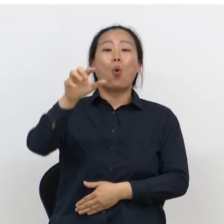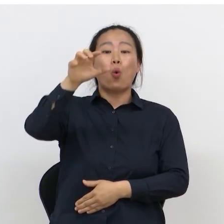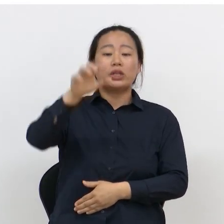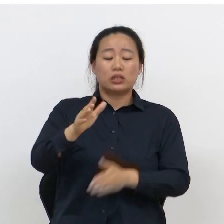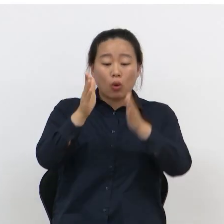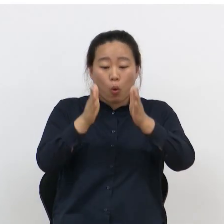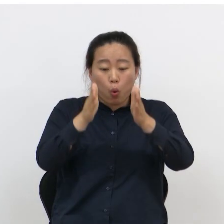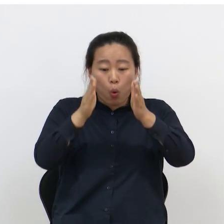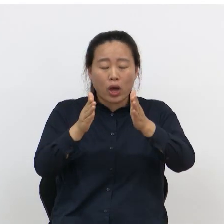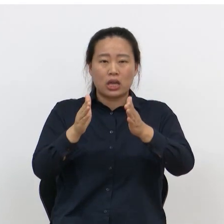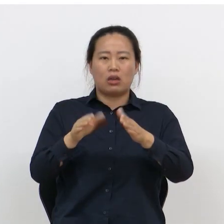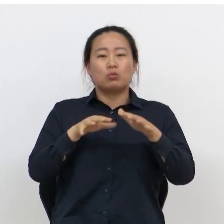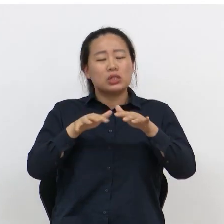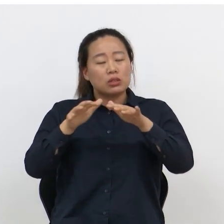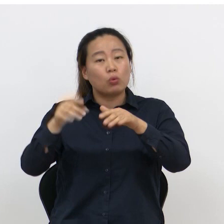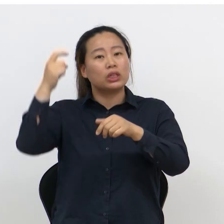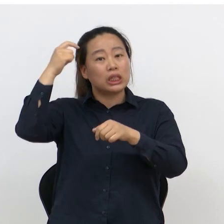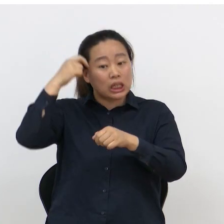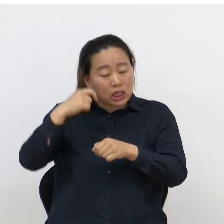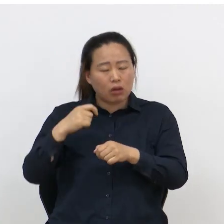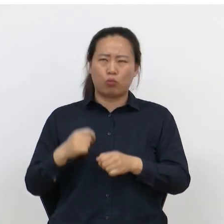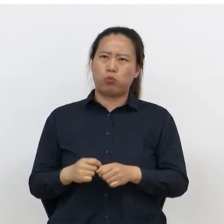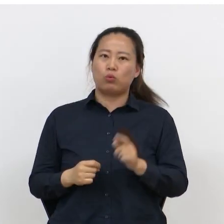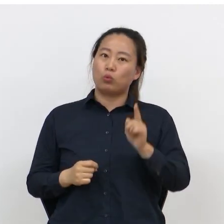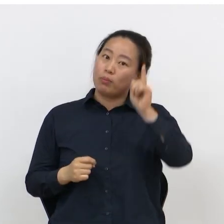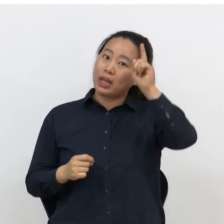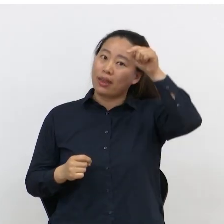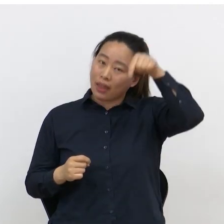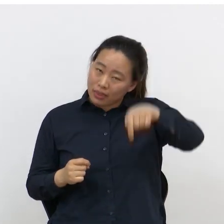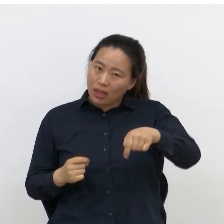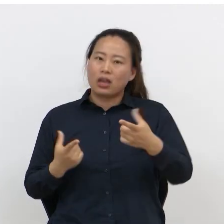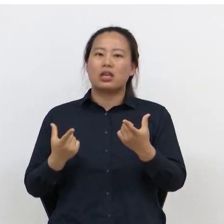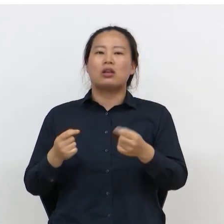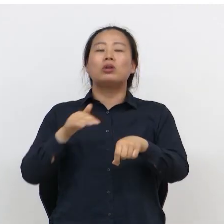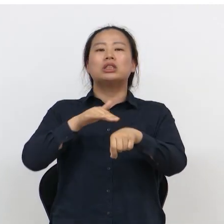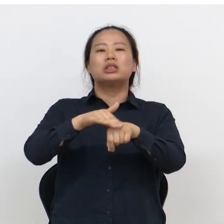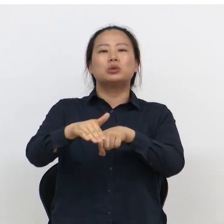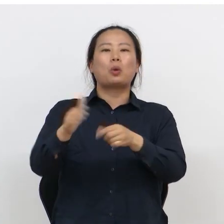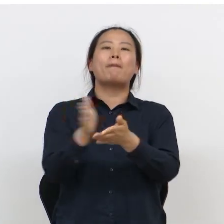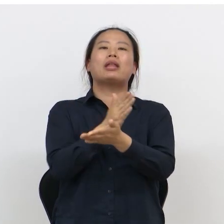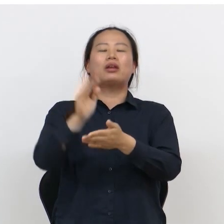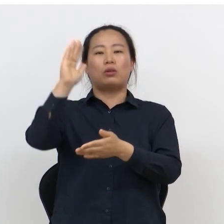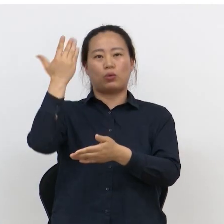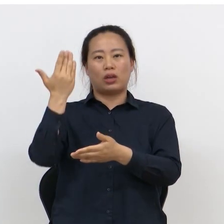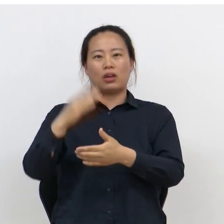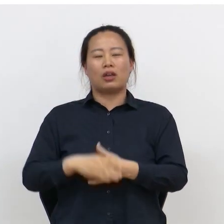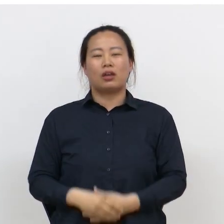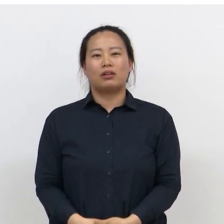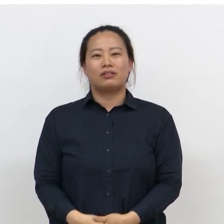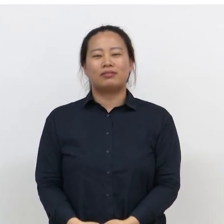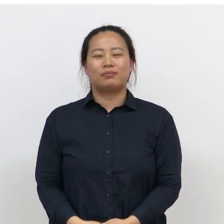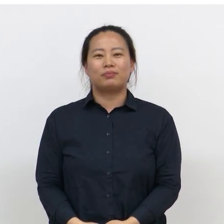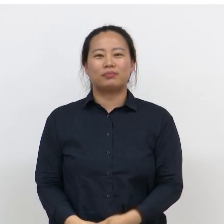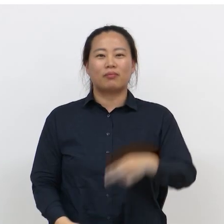생겼는가를 파악해서 이 소리는 높은 음이다, 저 소리는 낮은 음이다 이렇게 판단을 하게 되는 것이죠.